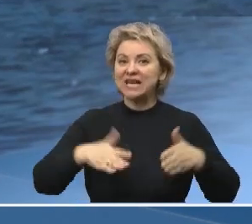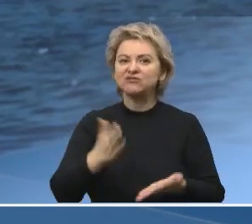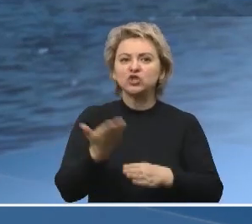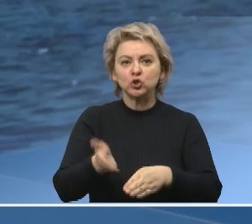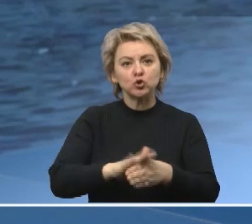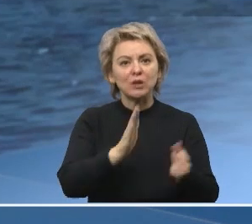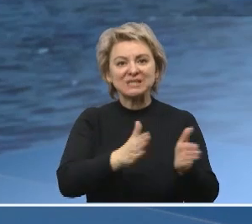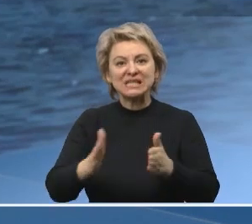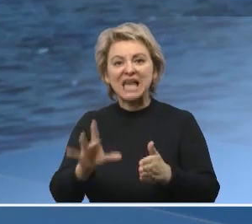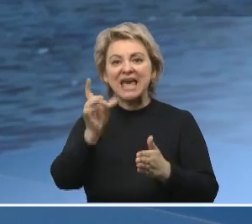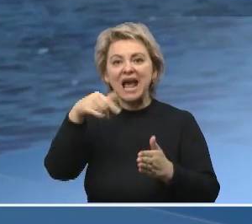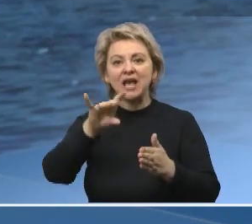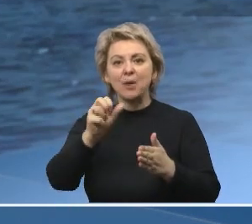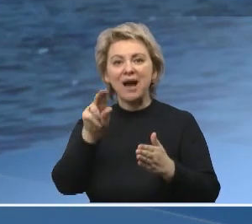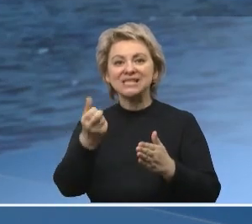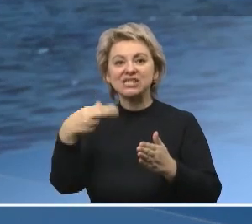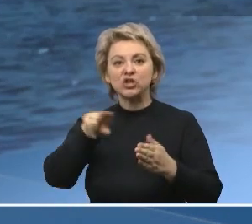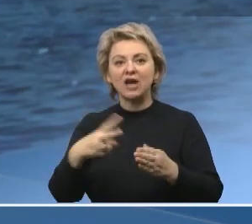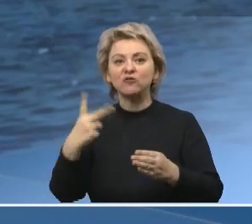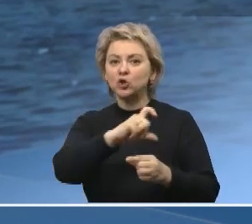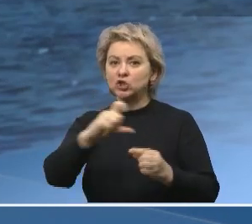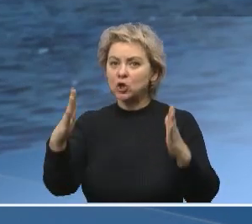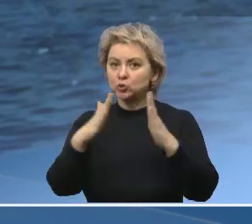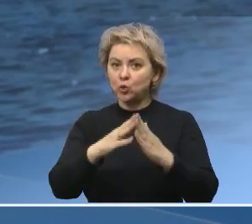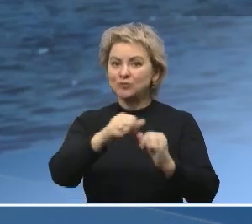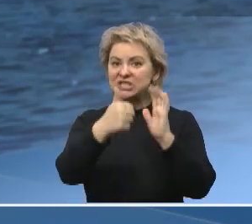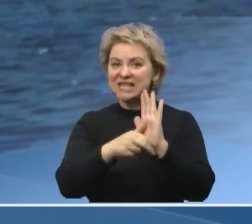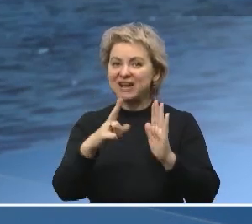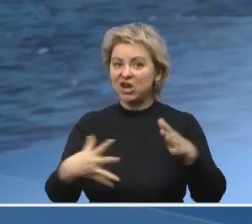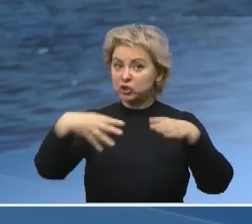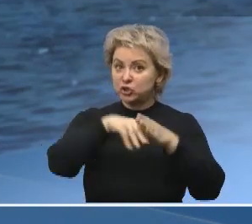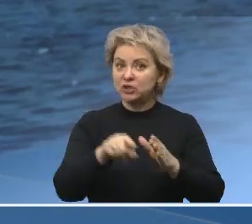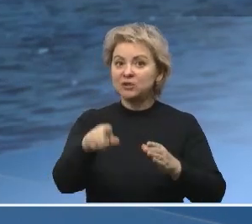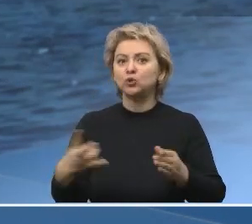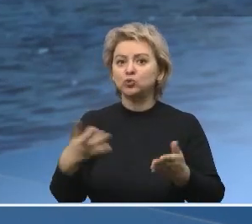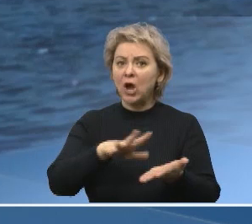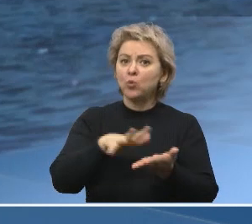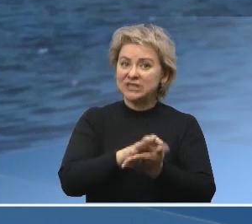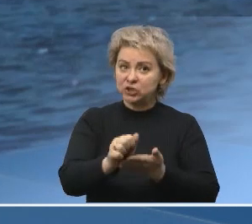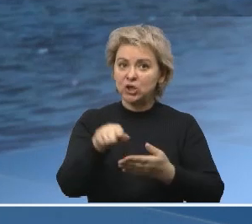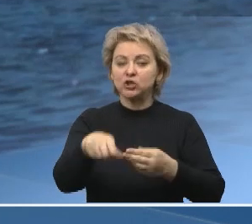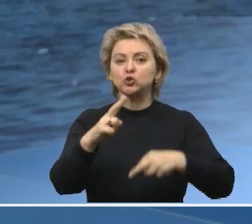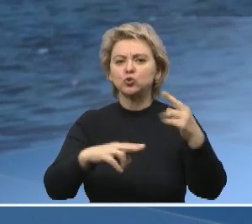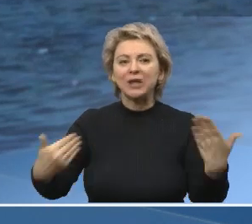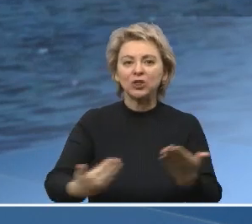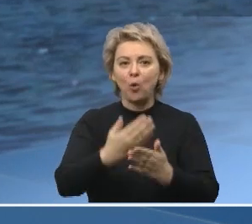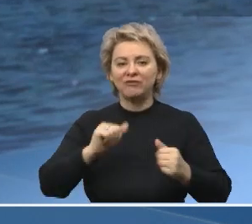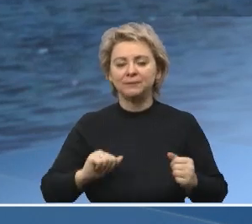рождения в тяжелом состоянии в реанимации. А двухэтажный дом на 16 квартир, скорее всего, придется сносить и строить